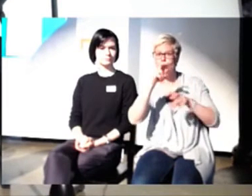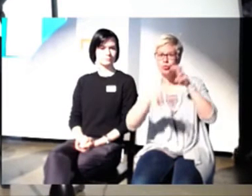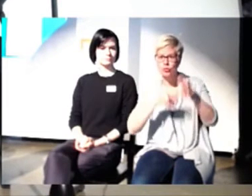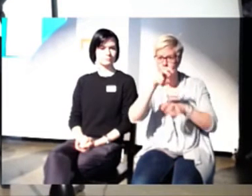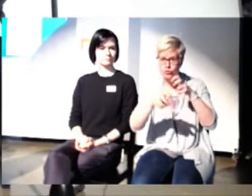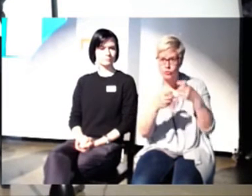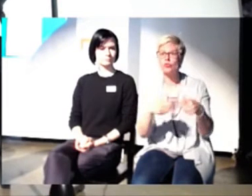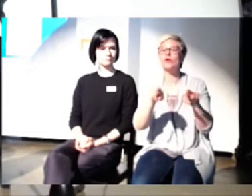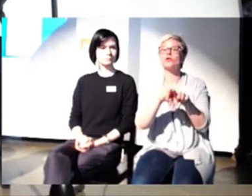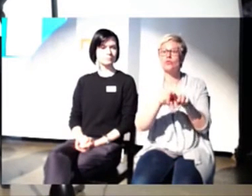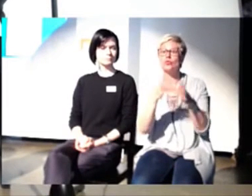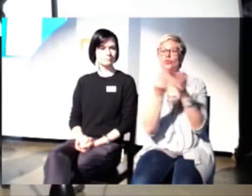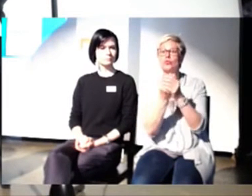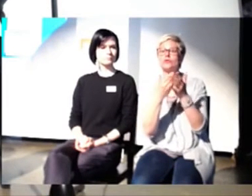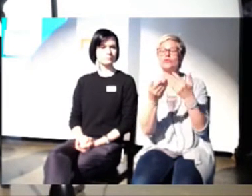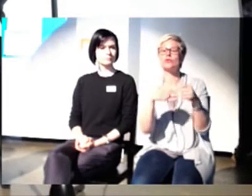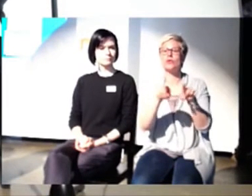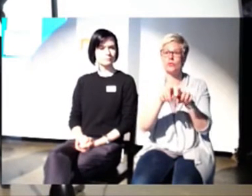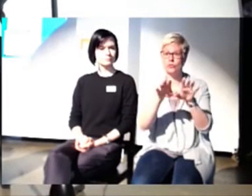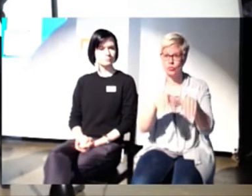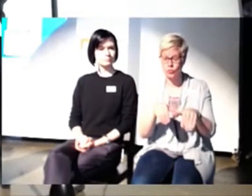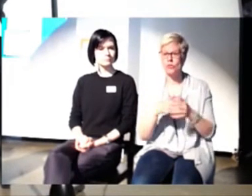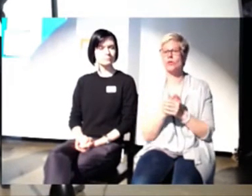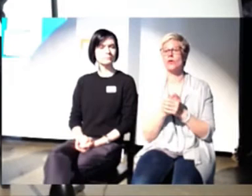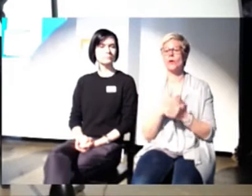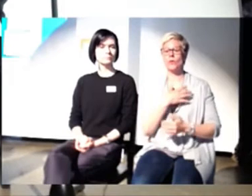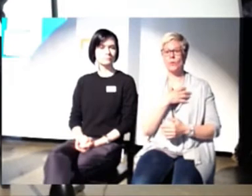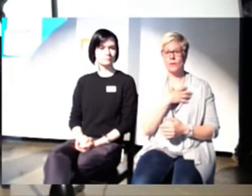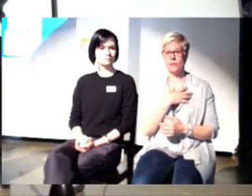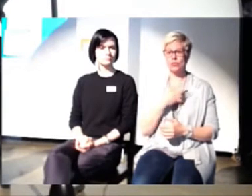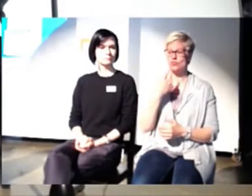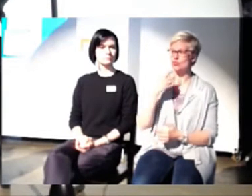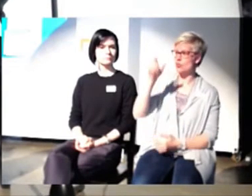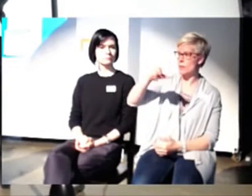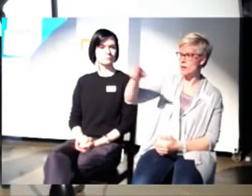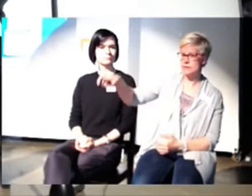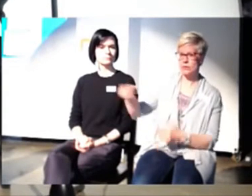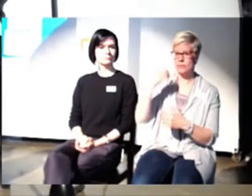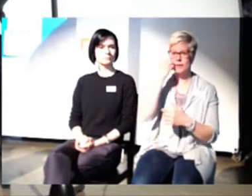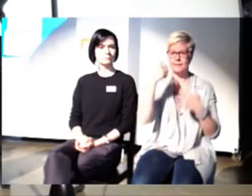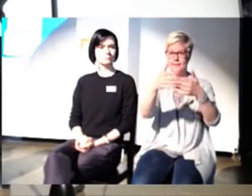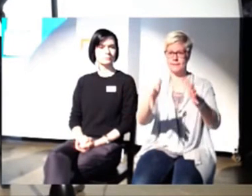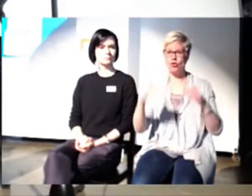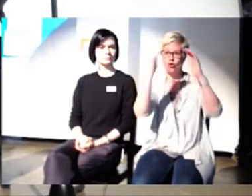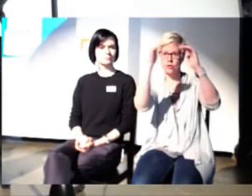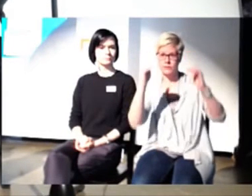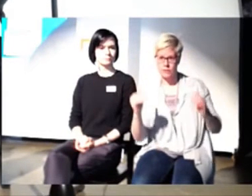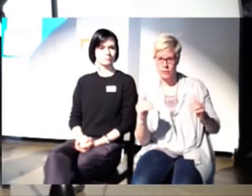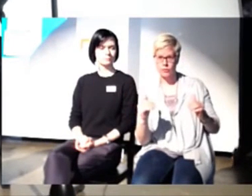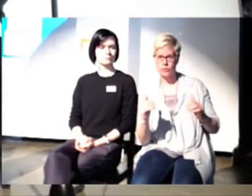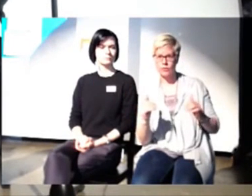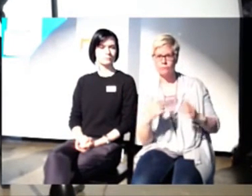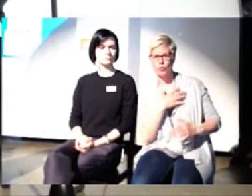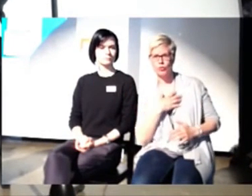tutkimuksia ja pyritty auttamaan suomalaisia residenssiorganisaatioita kehittämään